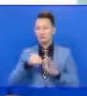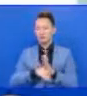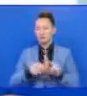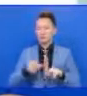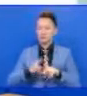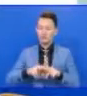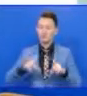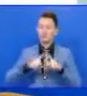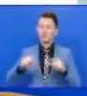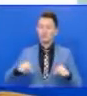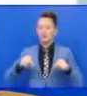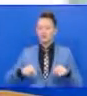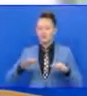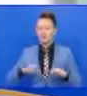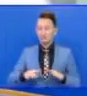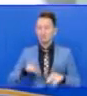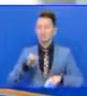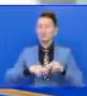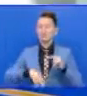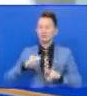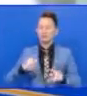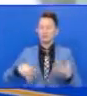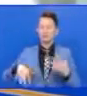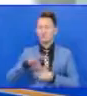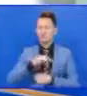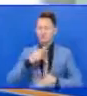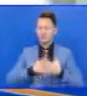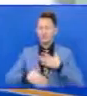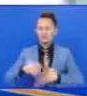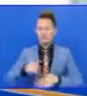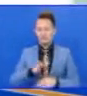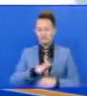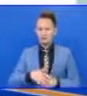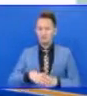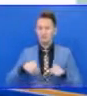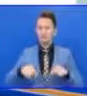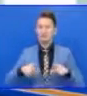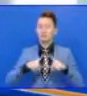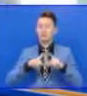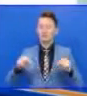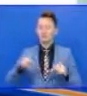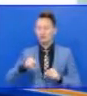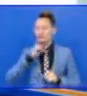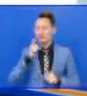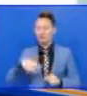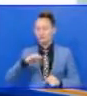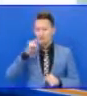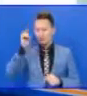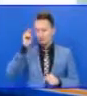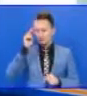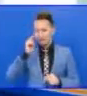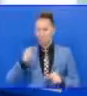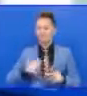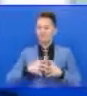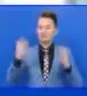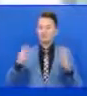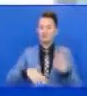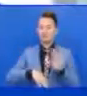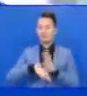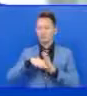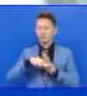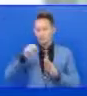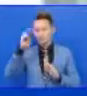мектеп салғанда бәріміз қуандық. Осы мектептен мынау жастар жүзінде біз үшін үлкен